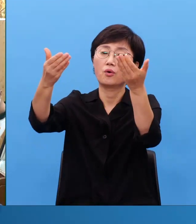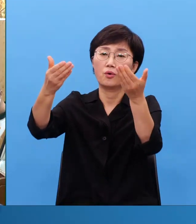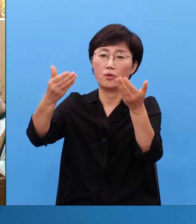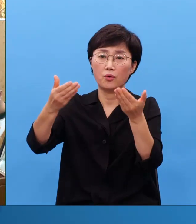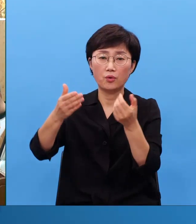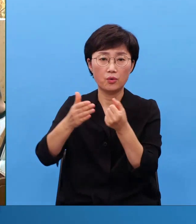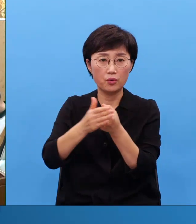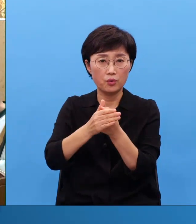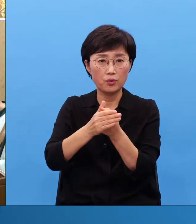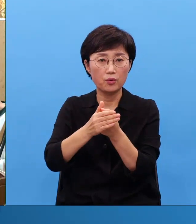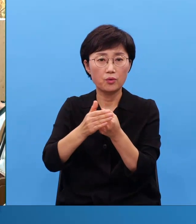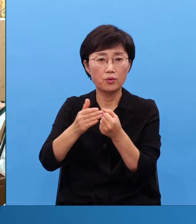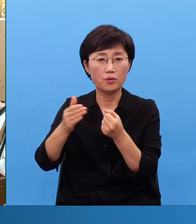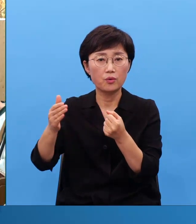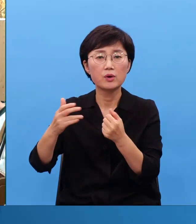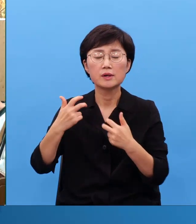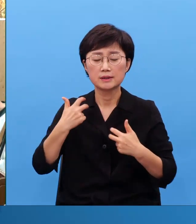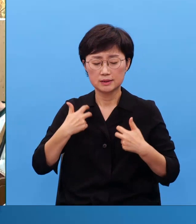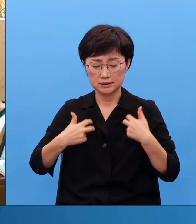거룩하신